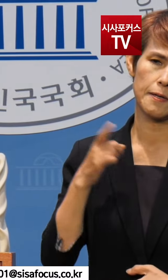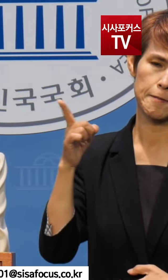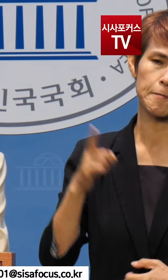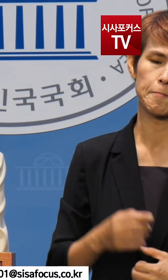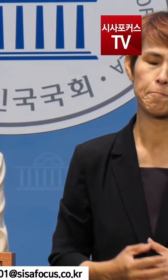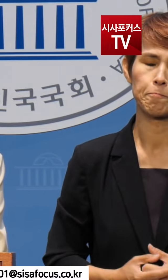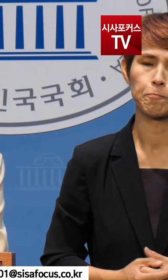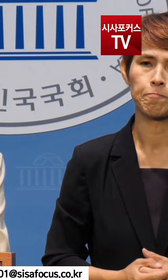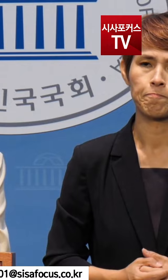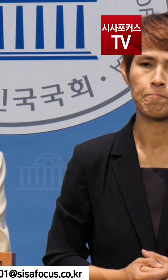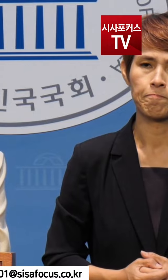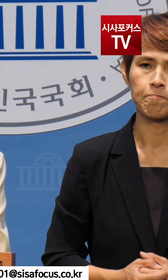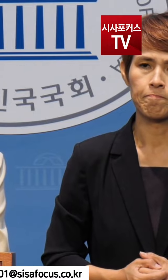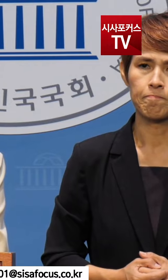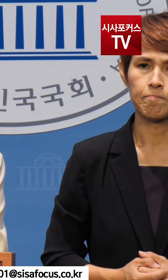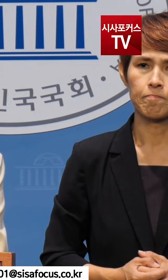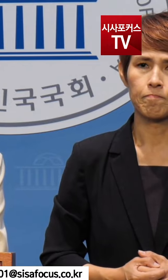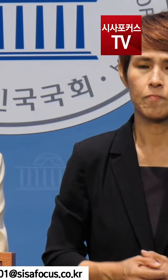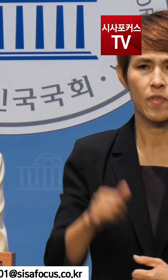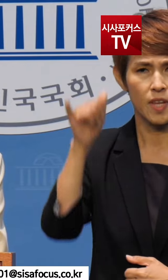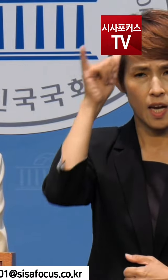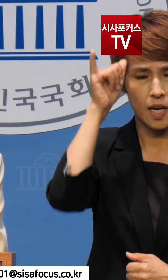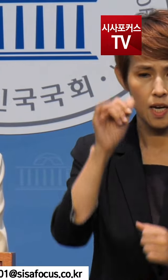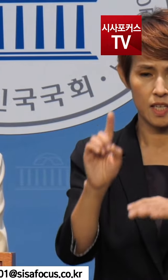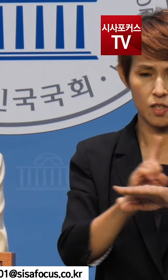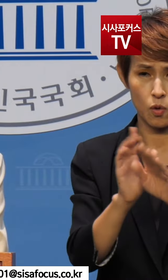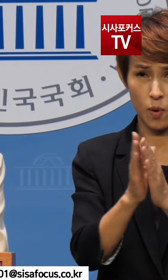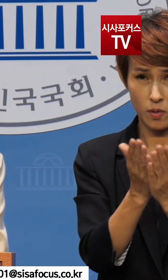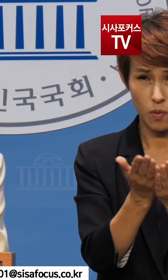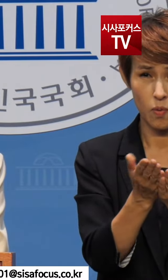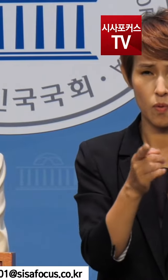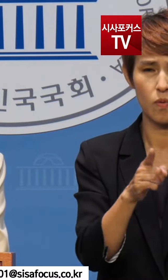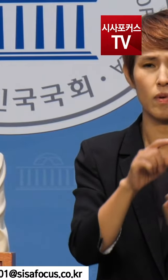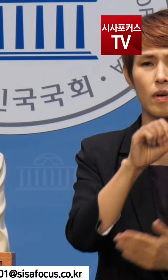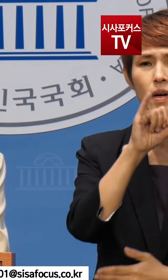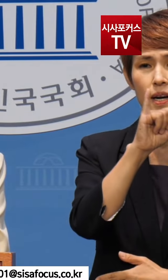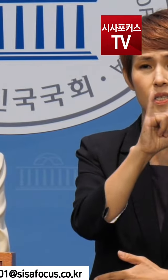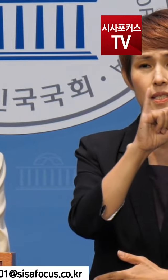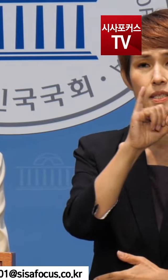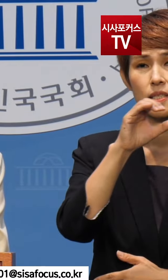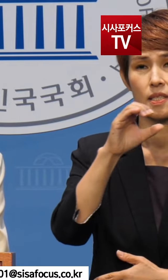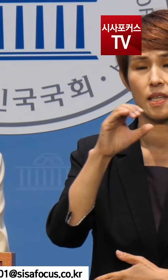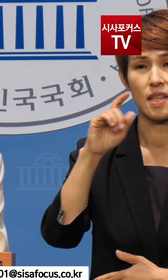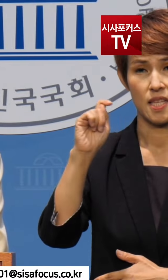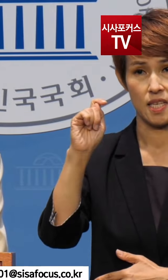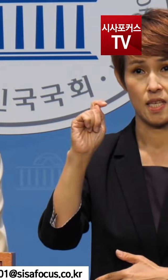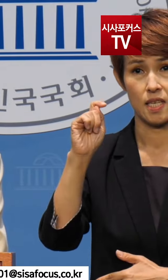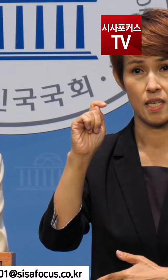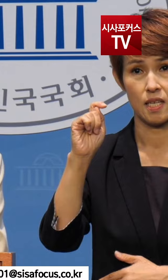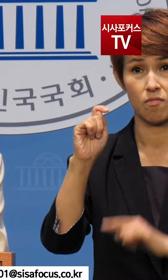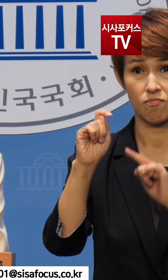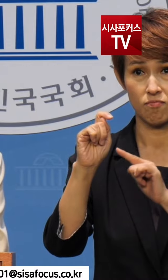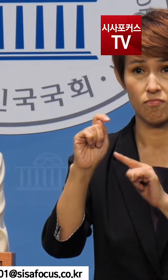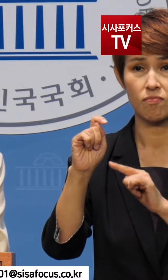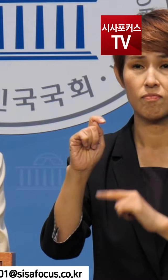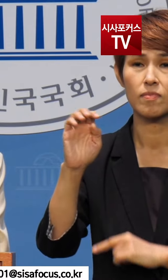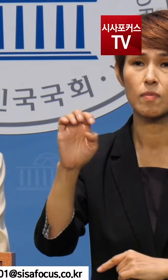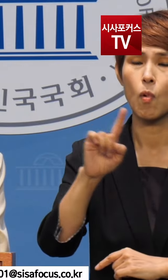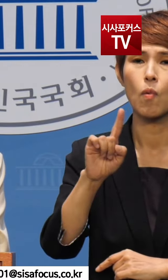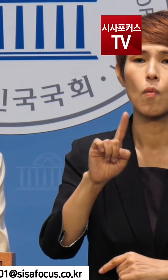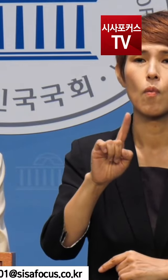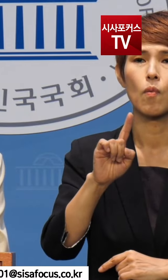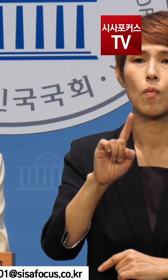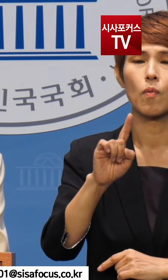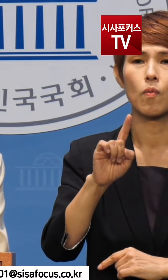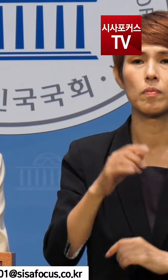상태입니다. AI 디지털 교과서는 ICT의 일환인데요. 이는 영어로 말하면 ICT,